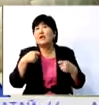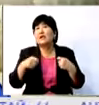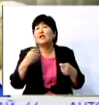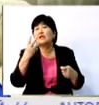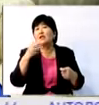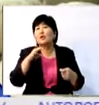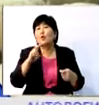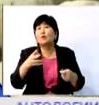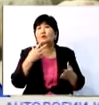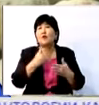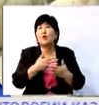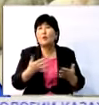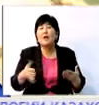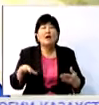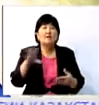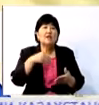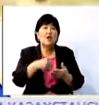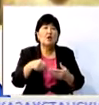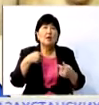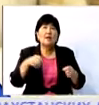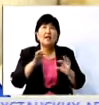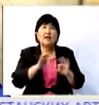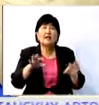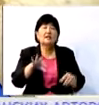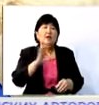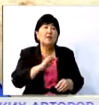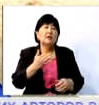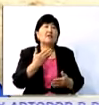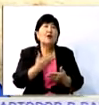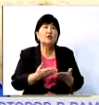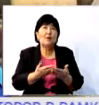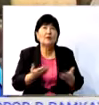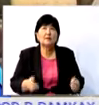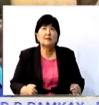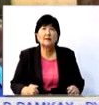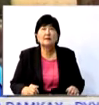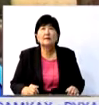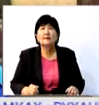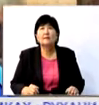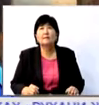3 тонны своей продукции. Всем покупателям разъясняла полезные ее свойства.